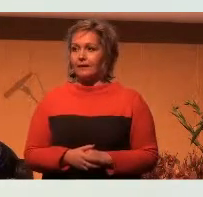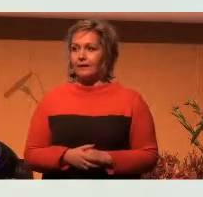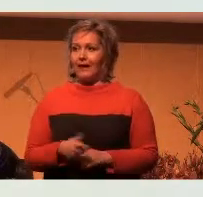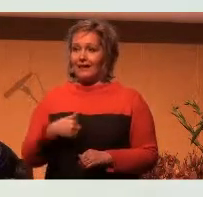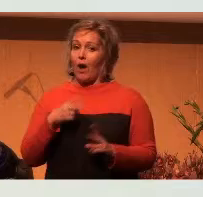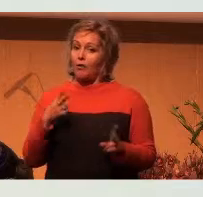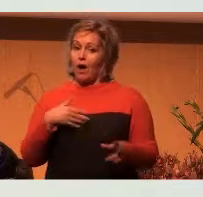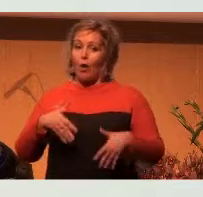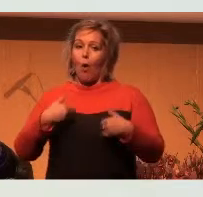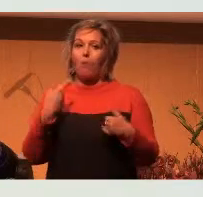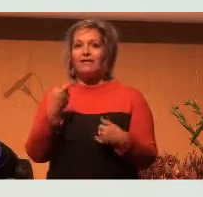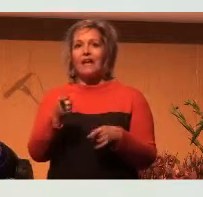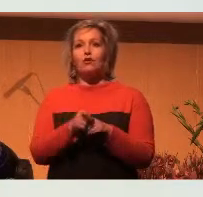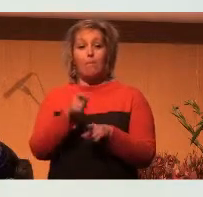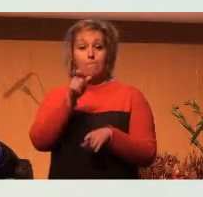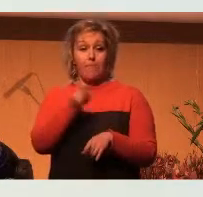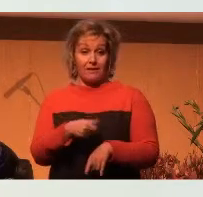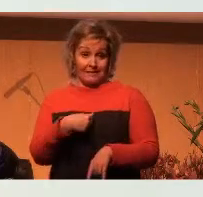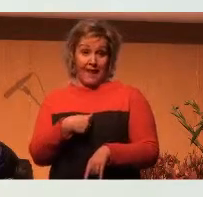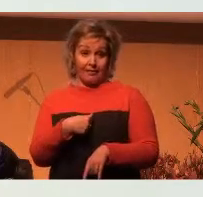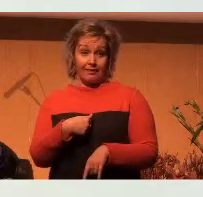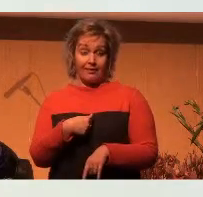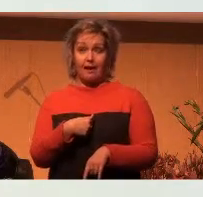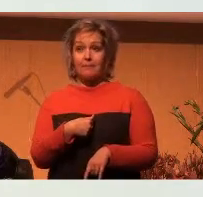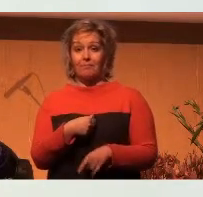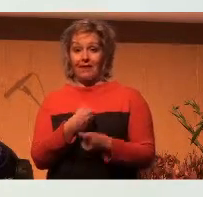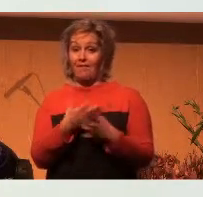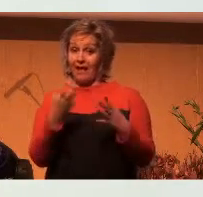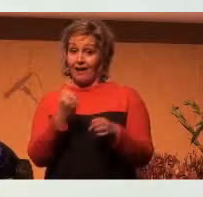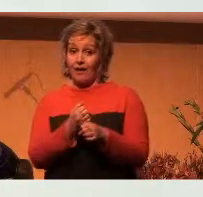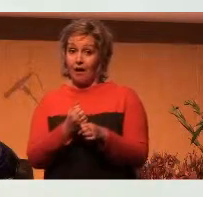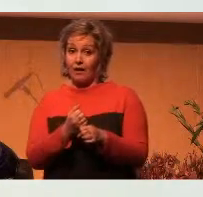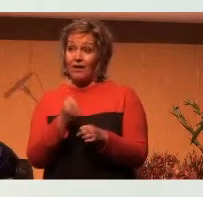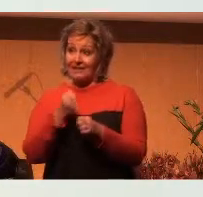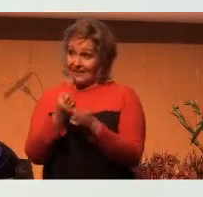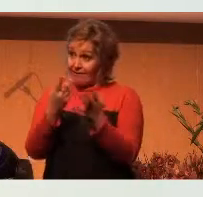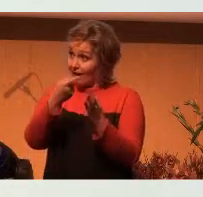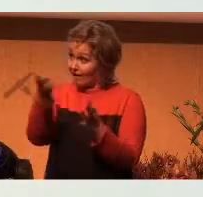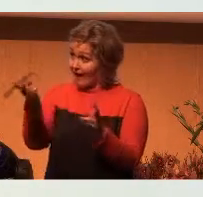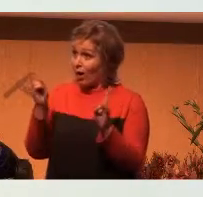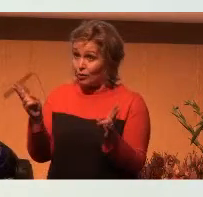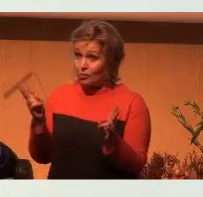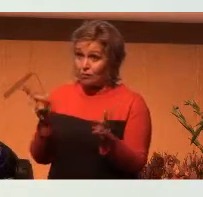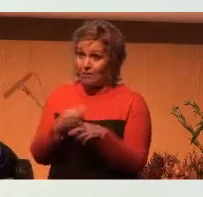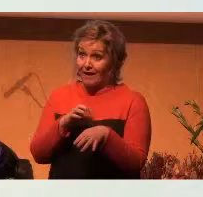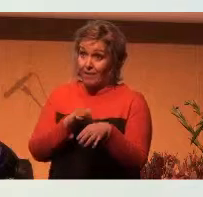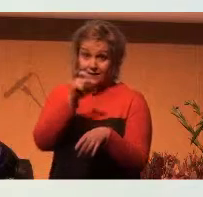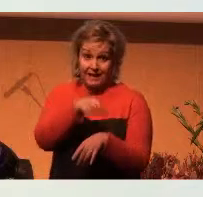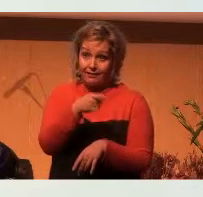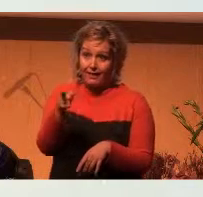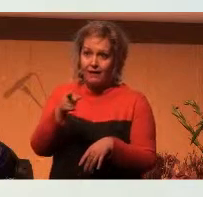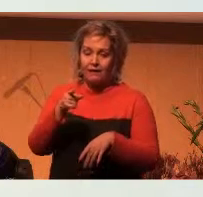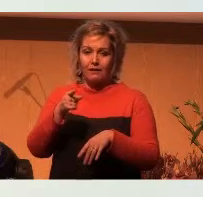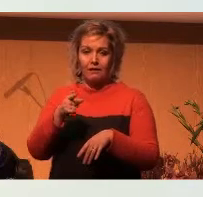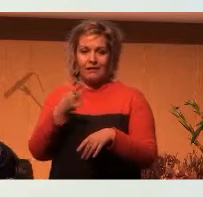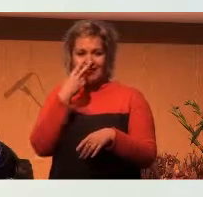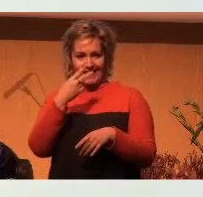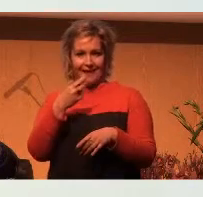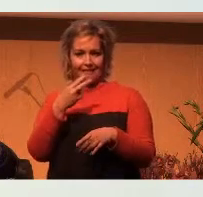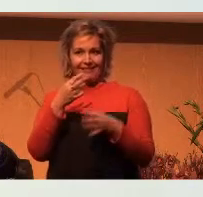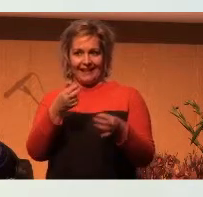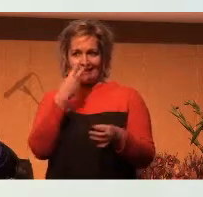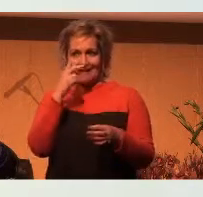Så jeg har også opplevd dette som pasient flere ganger, og det sikkert flere av dere som også har vært pasienter. Da ser ting veldig annerledes